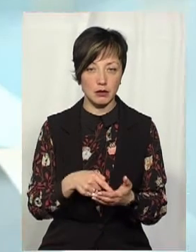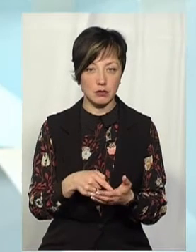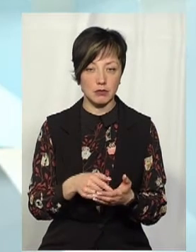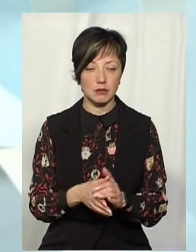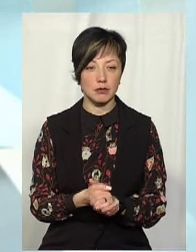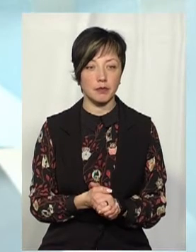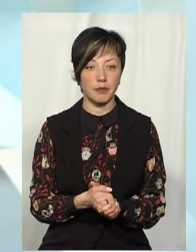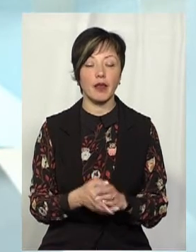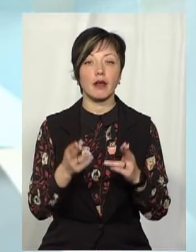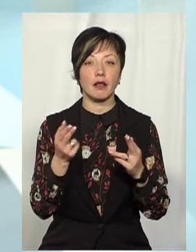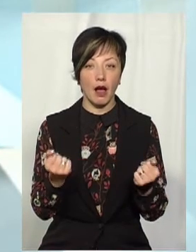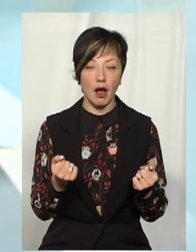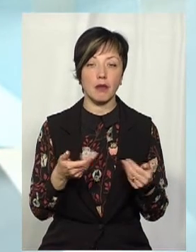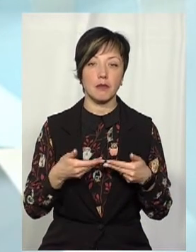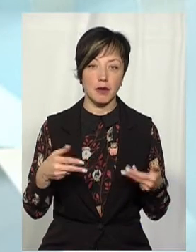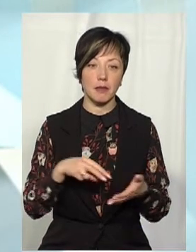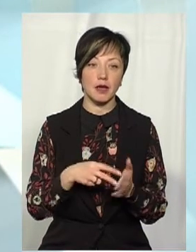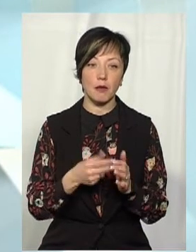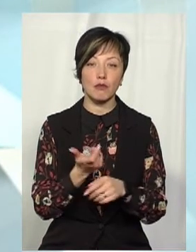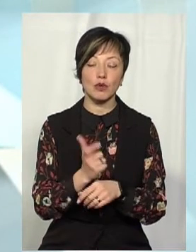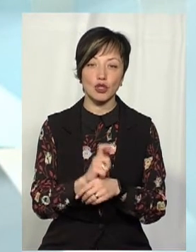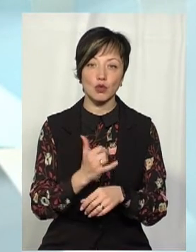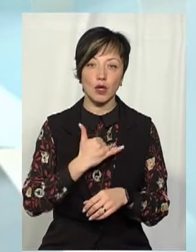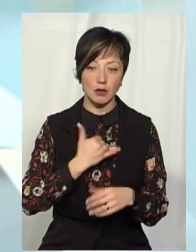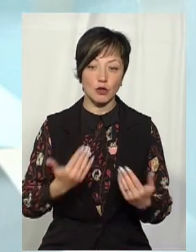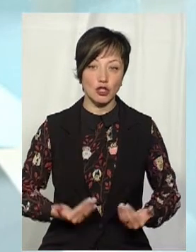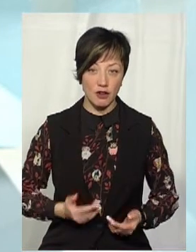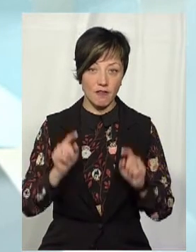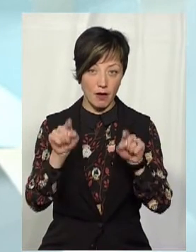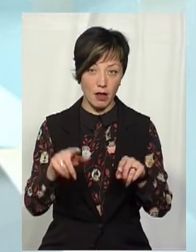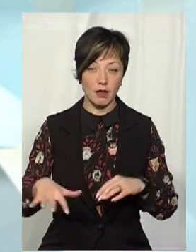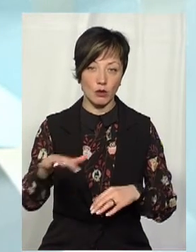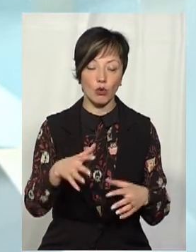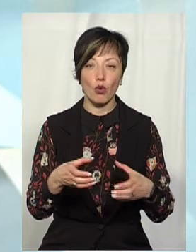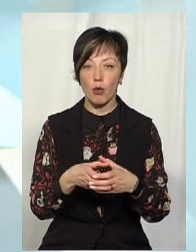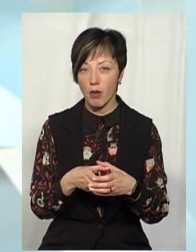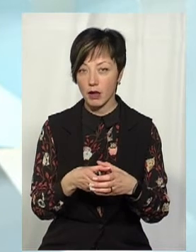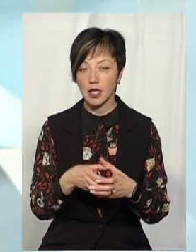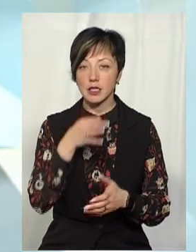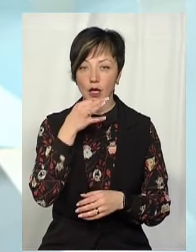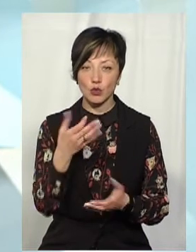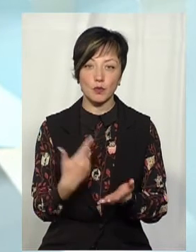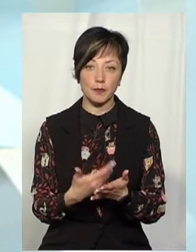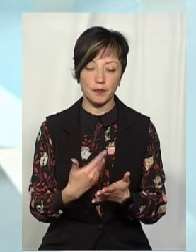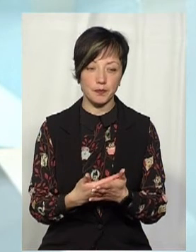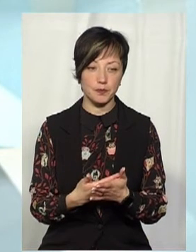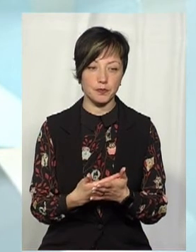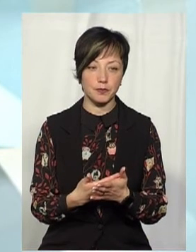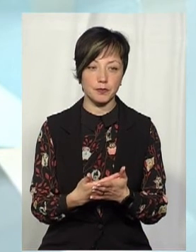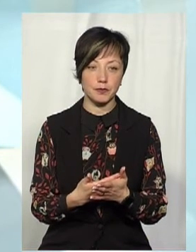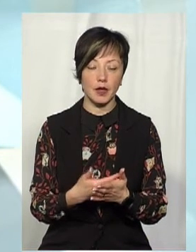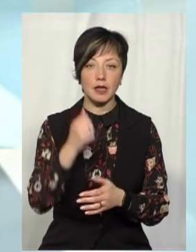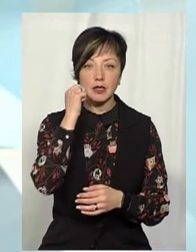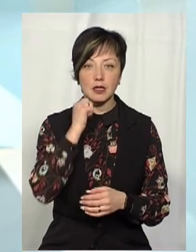планувалося? Так, ми передбачаємо, ну, більшість в нас і проживає на території громад. Скажу для прикладу